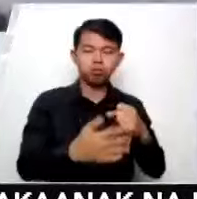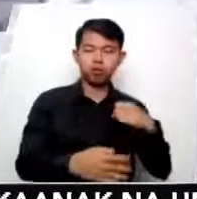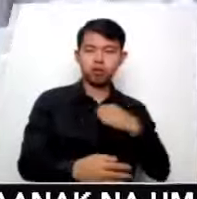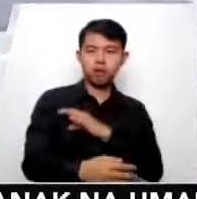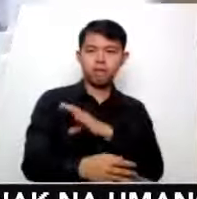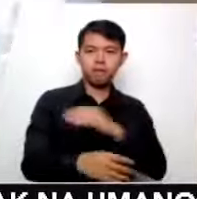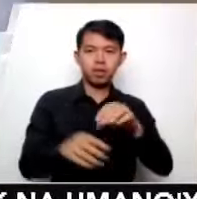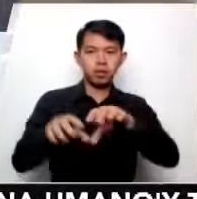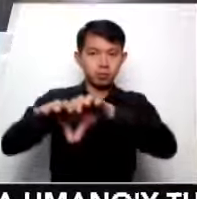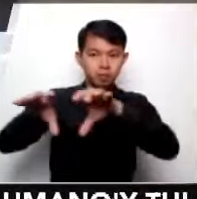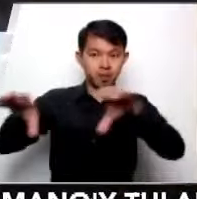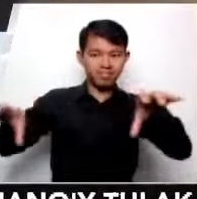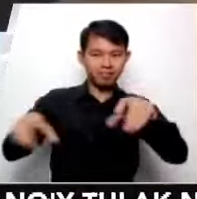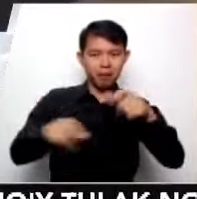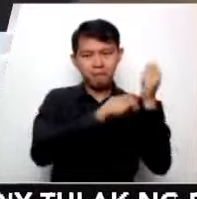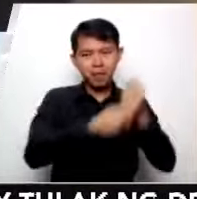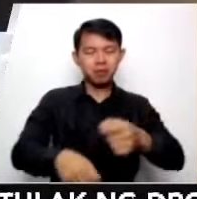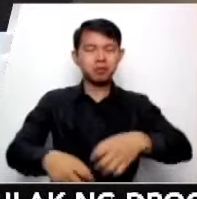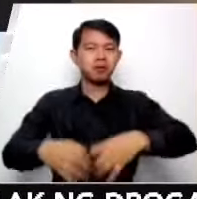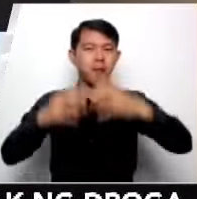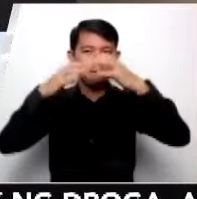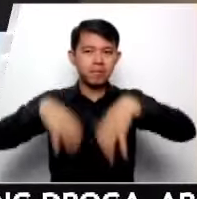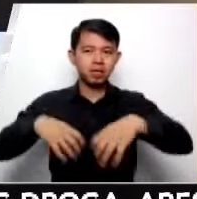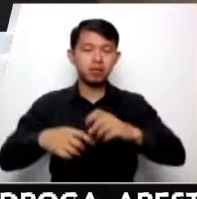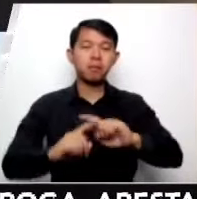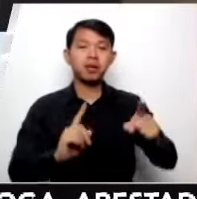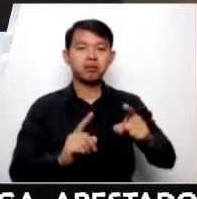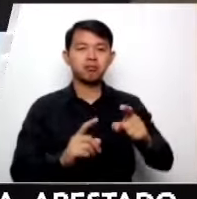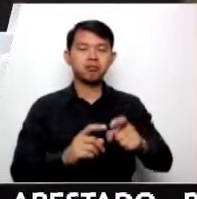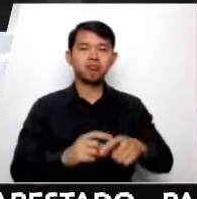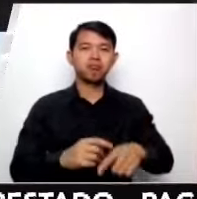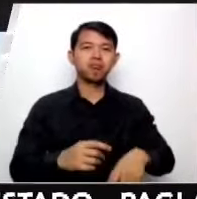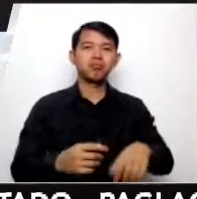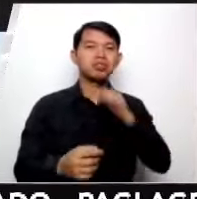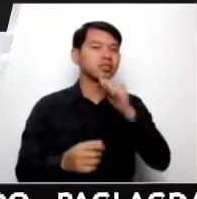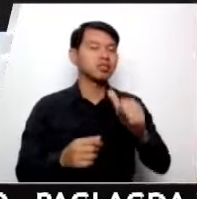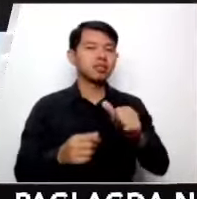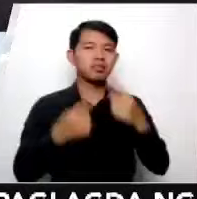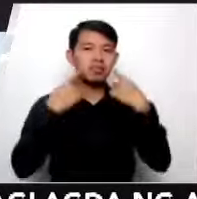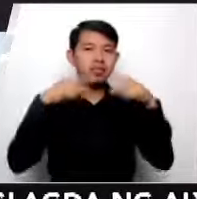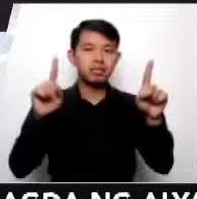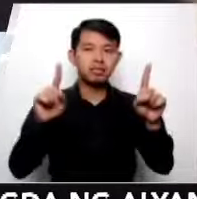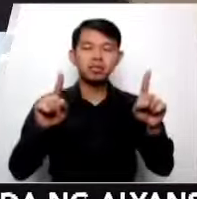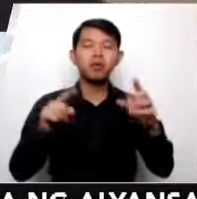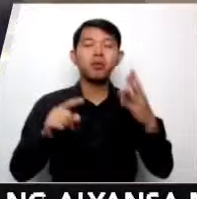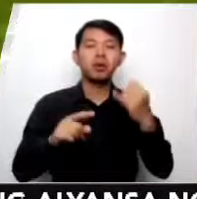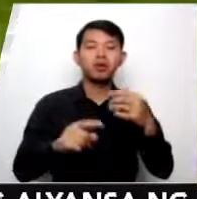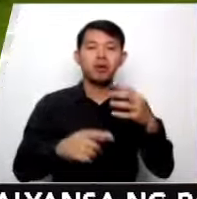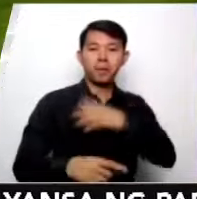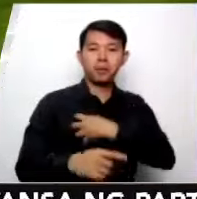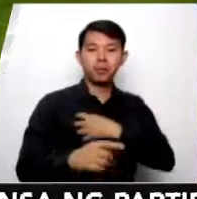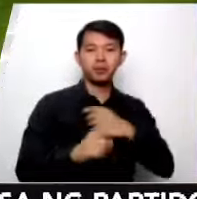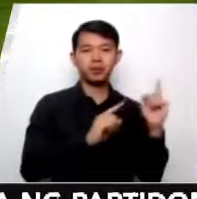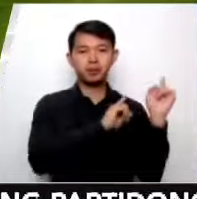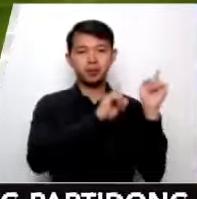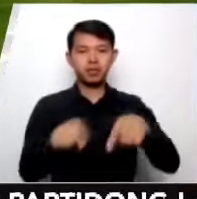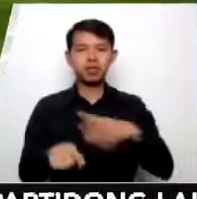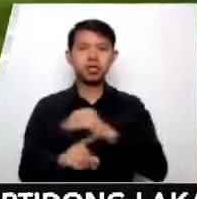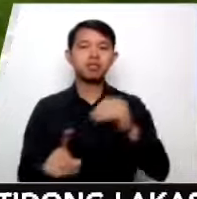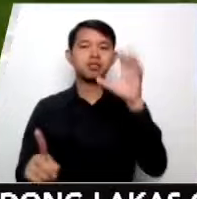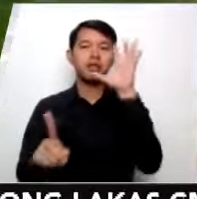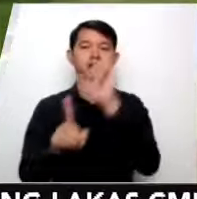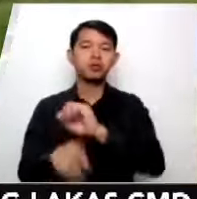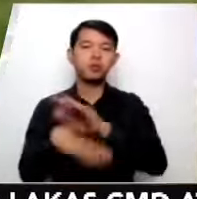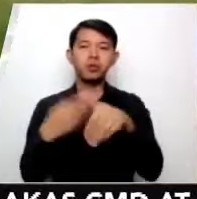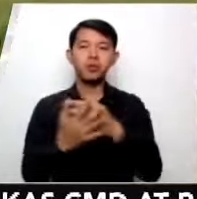ang pagnanakaw dahil agad dumating ang mga pulis at inaresto ang limang suspect. Habang lumalapag naman ang eroplanong